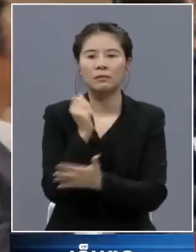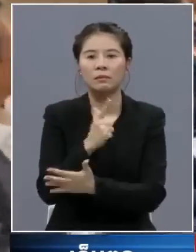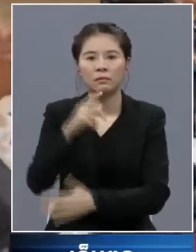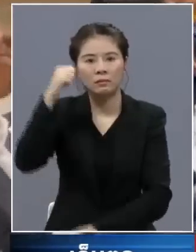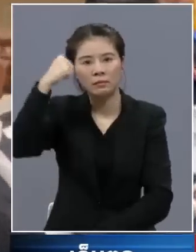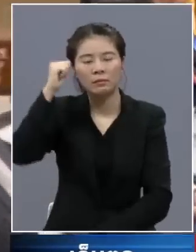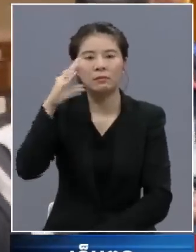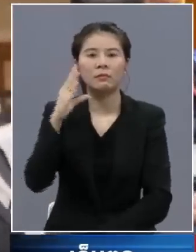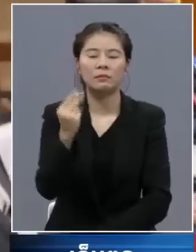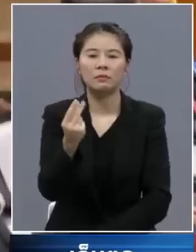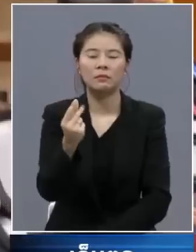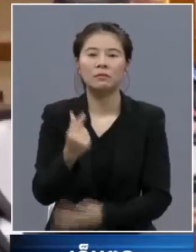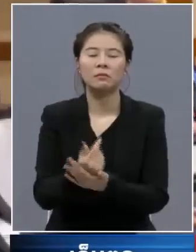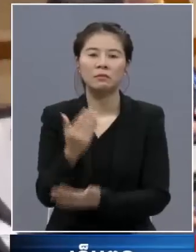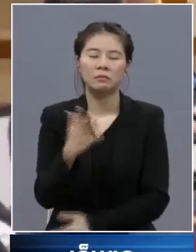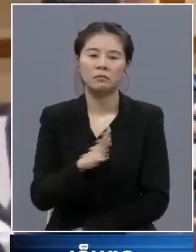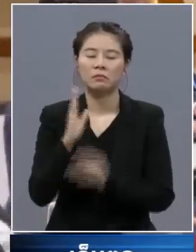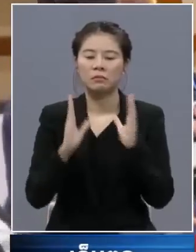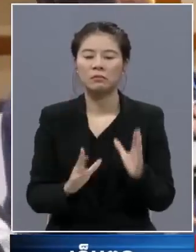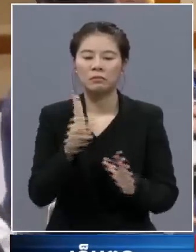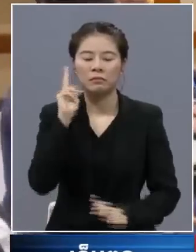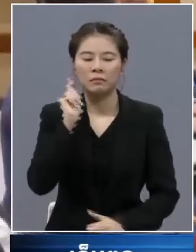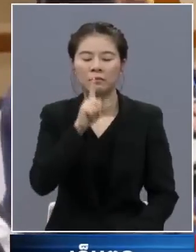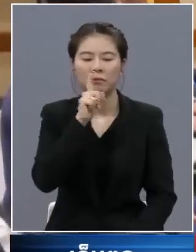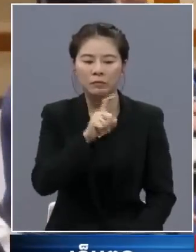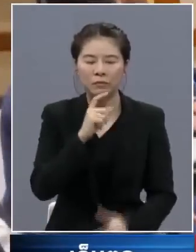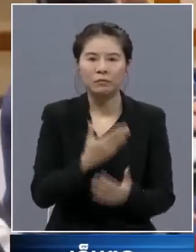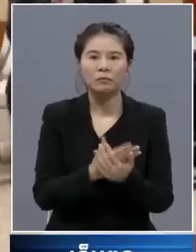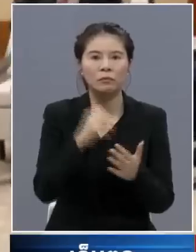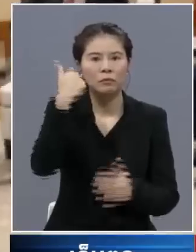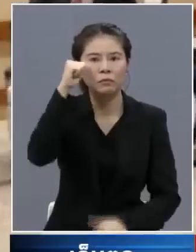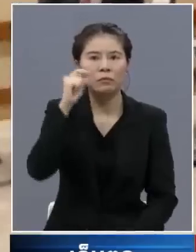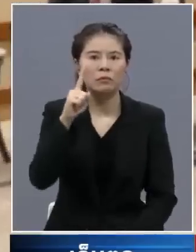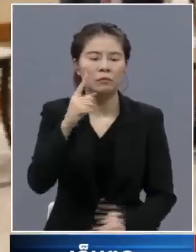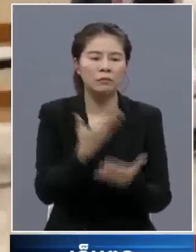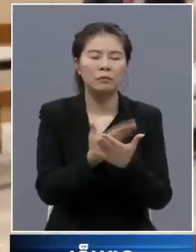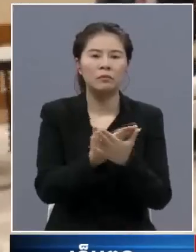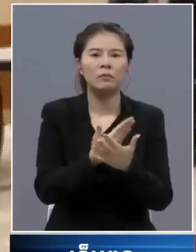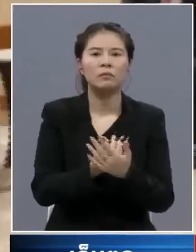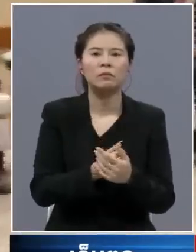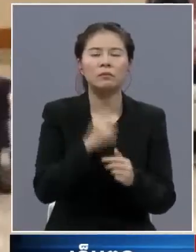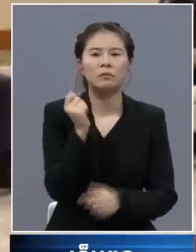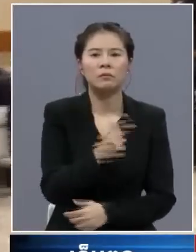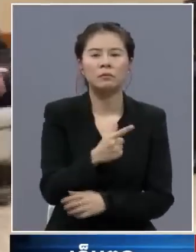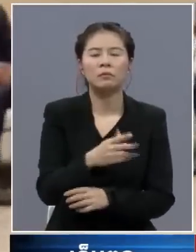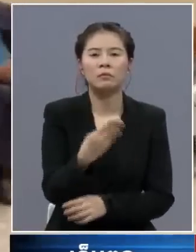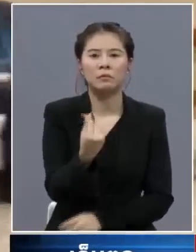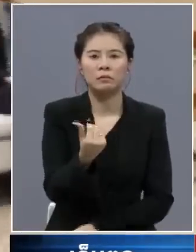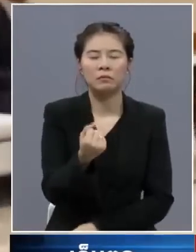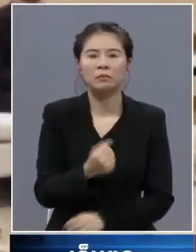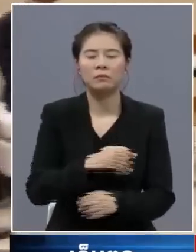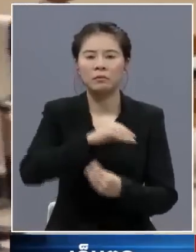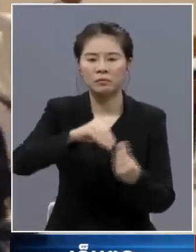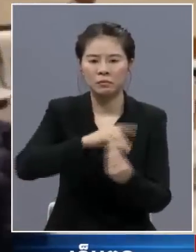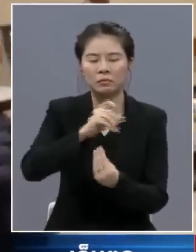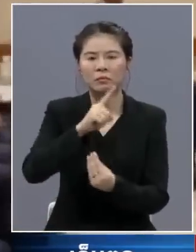ที่นักข่าวก็ถามว่าจะเดินหน้าเหมือนเดิมหรือไม่คุณพิธาตอบแบบนี้นะครับเรื่องของเศรษฐกิจบางเรื่องก็ต้องรวดเร็วและบาง